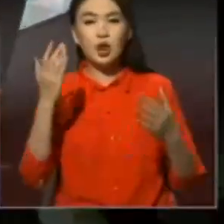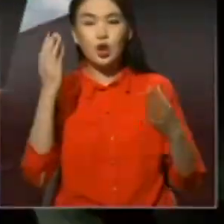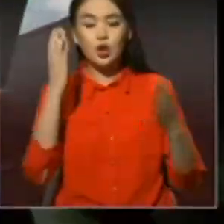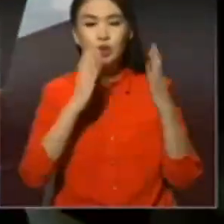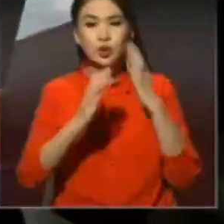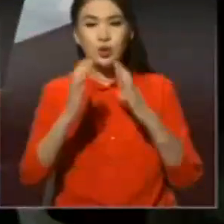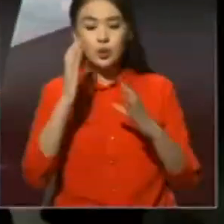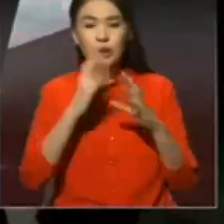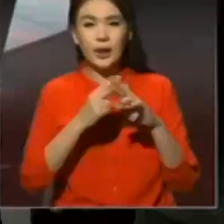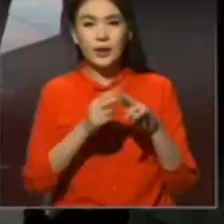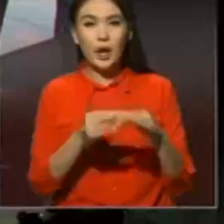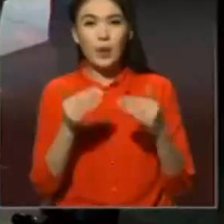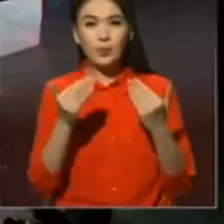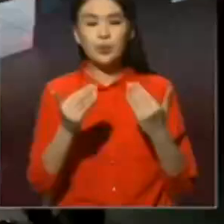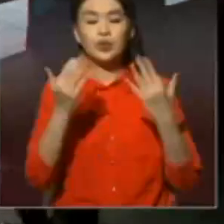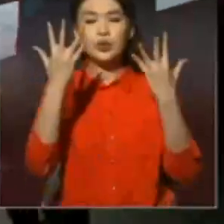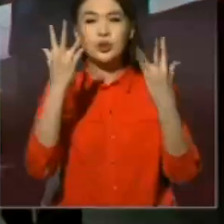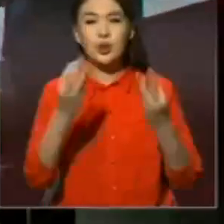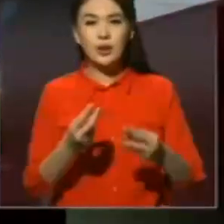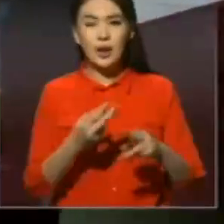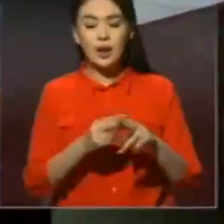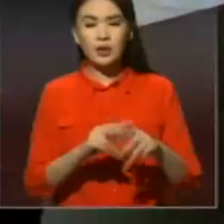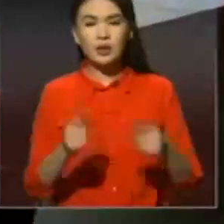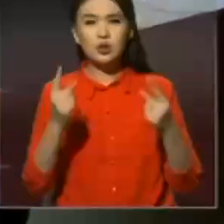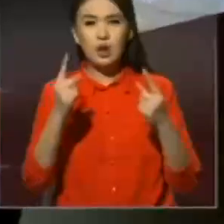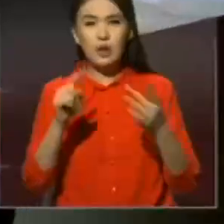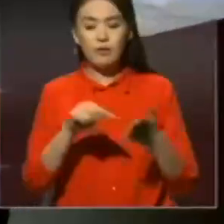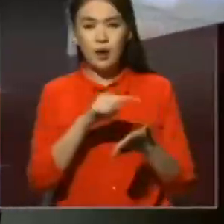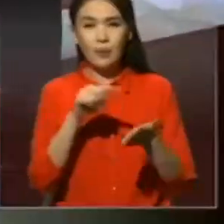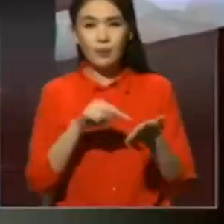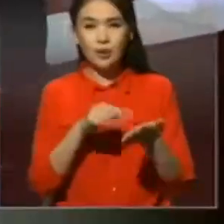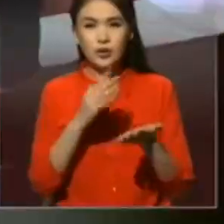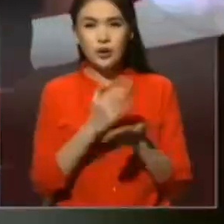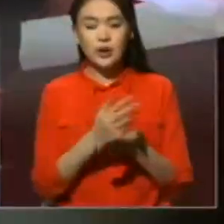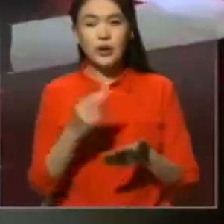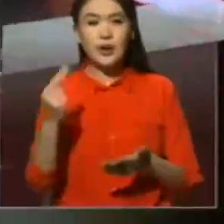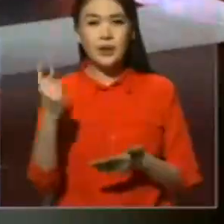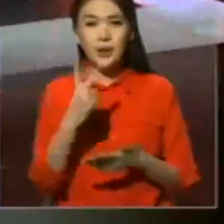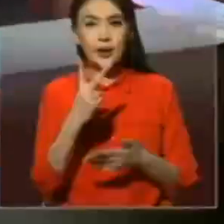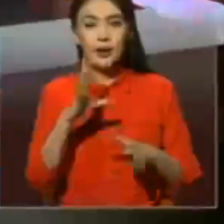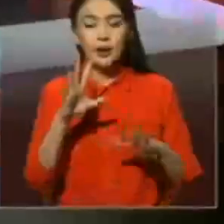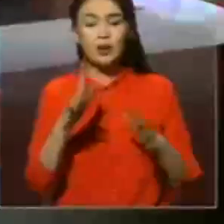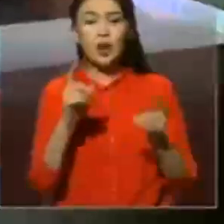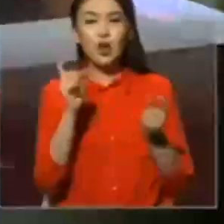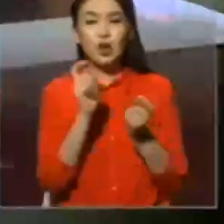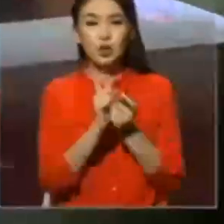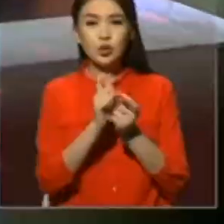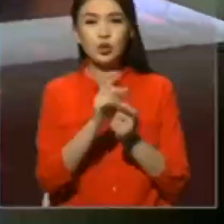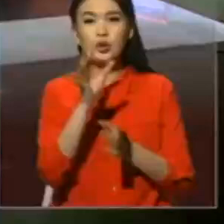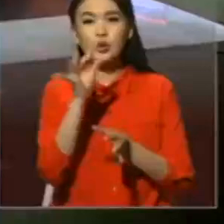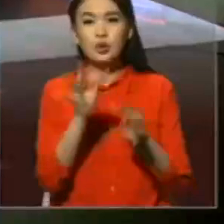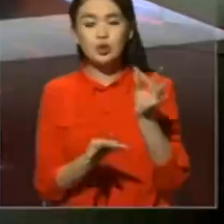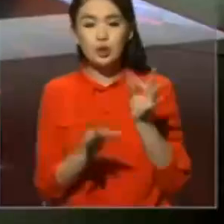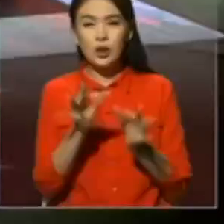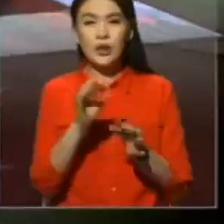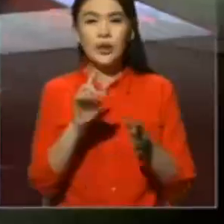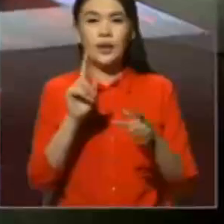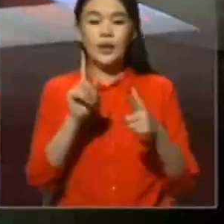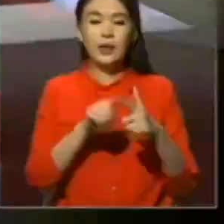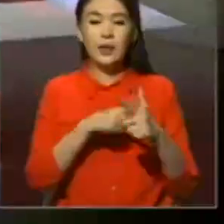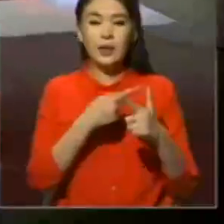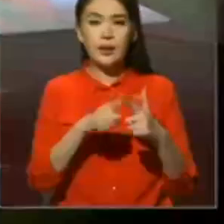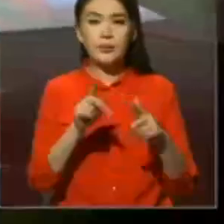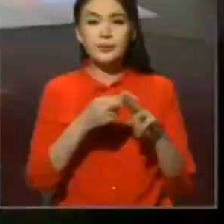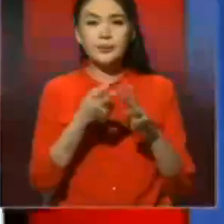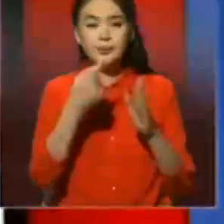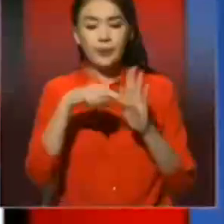қалыптасып отыр. Бүгінгі таңда мынадай өзекті мәселе тұр. Екі жақ ұрысып келеді, сотқа барады, немесе жаңағыдай ішкі